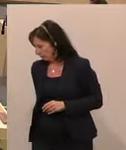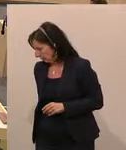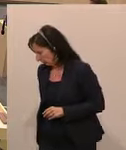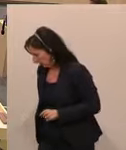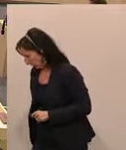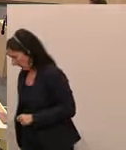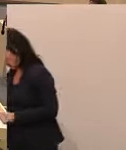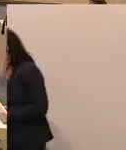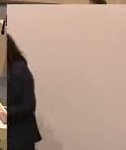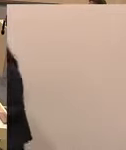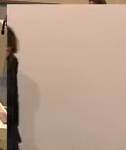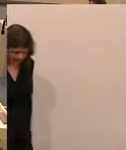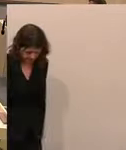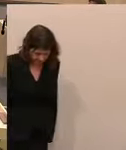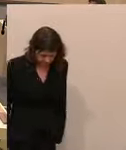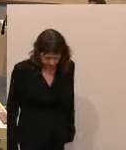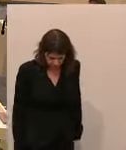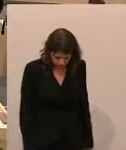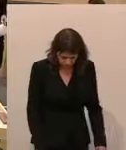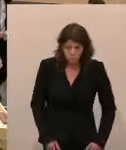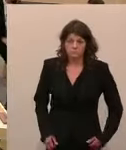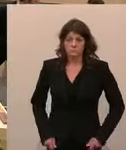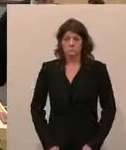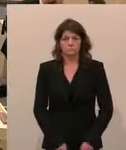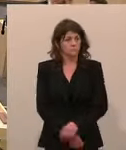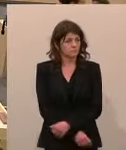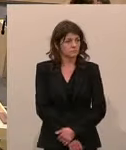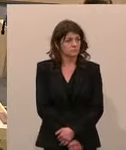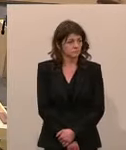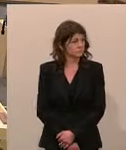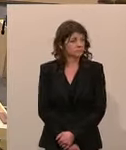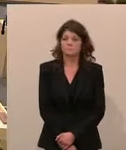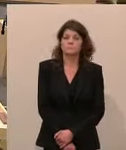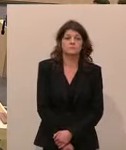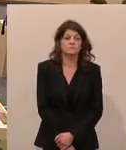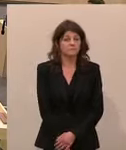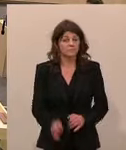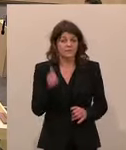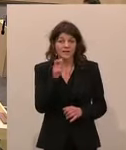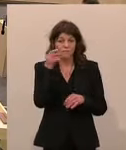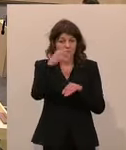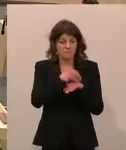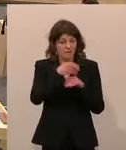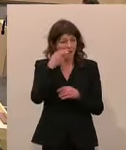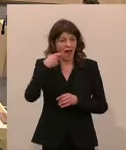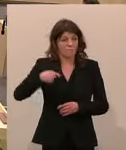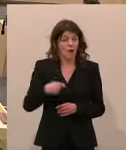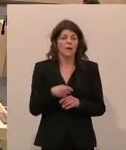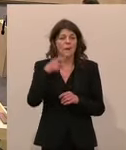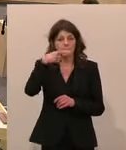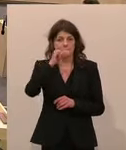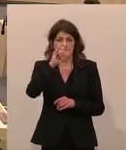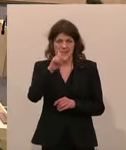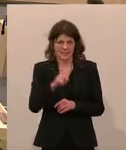Das Problem sei nicht das Ziehen von Konsequenzen bei rechtsextremen Ausrutschern, sagt Nicolas Scherak von den NEOS, sondern das Problem sei, dass